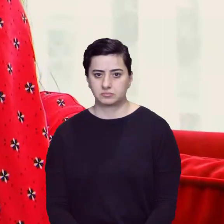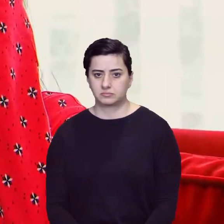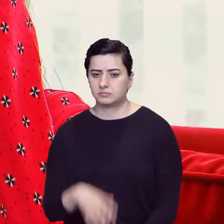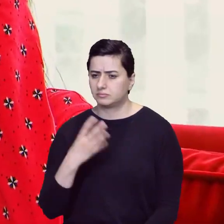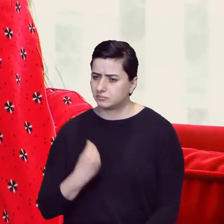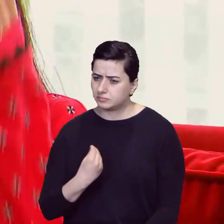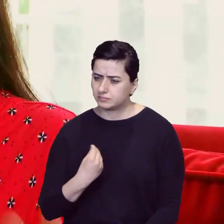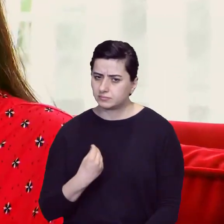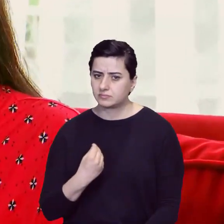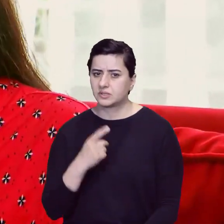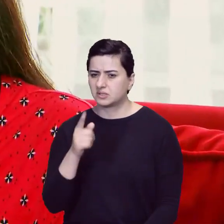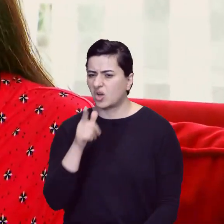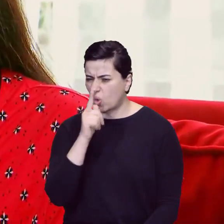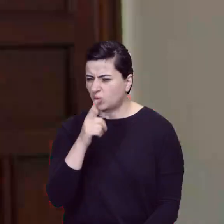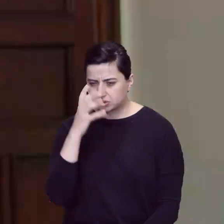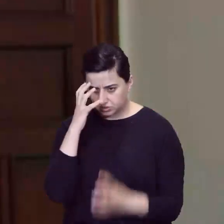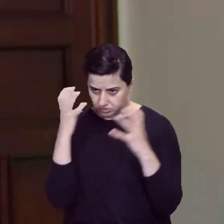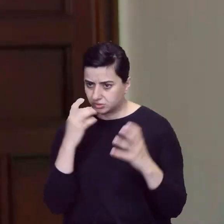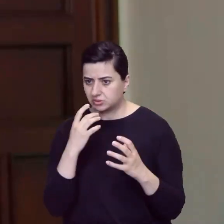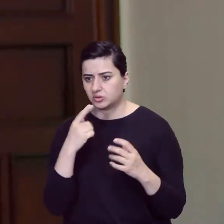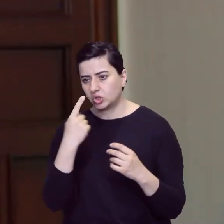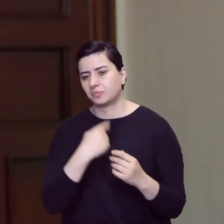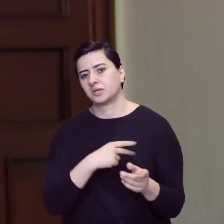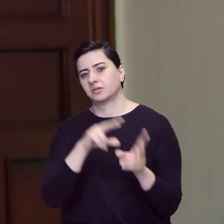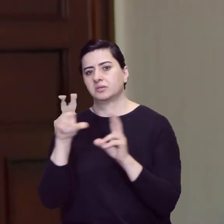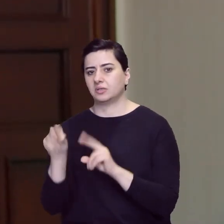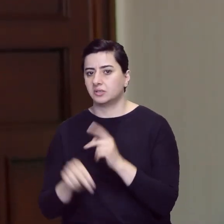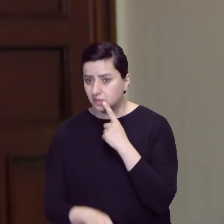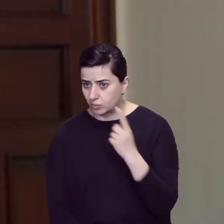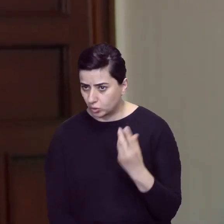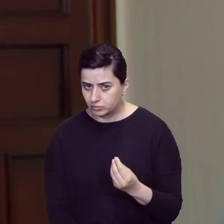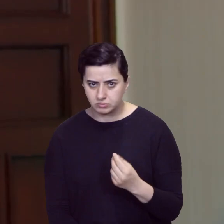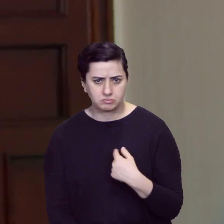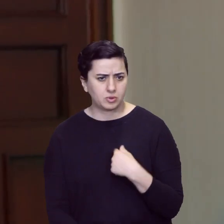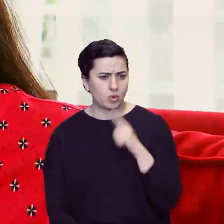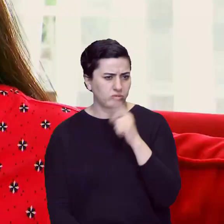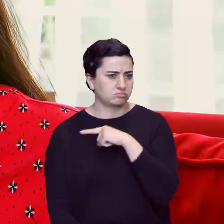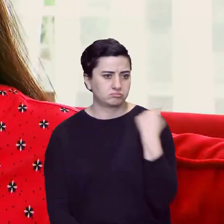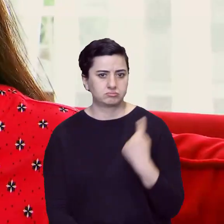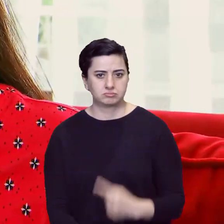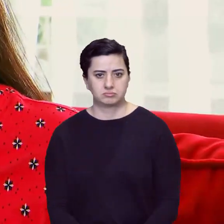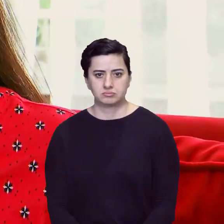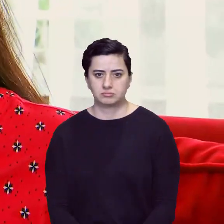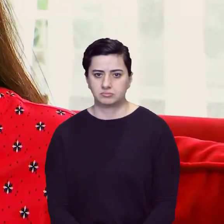O zaman senin horladığını söyleriz. Benim o yüzden kanepede yattığımı. Ben asla horlamam.